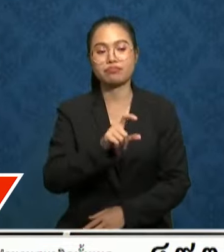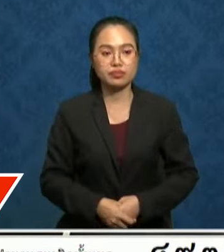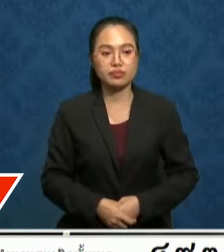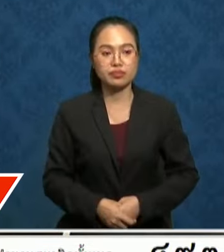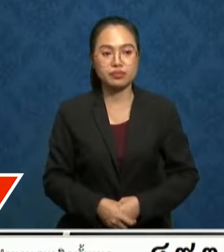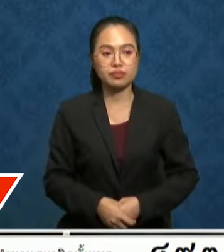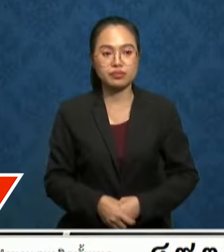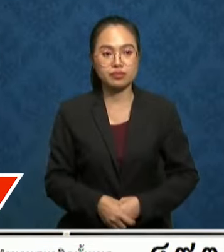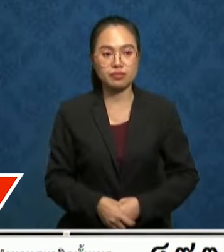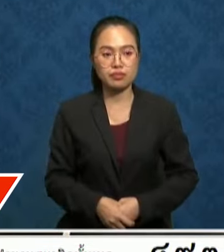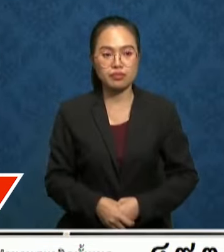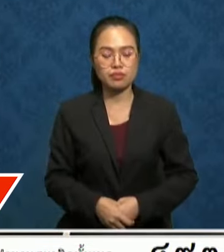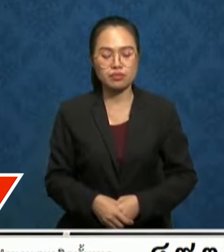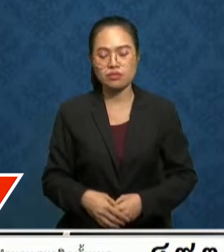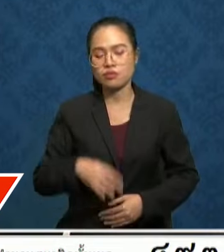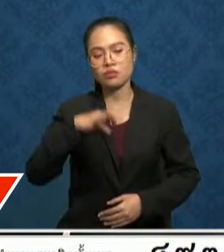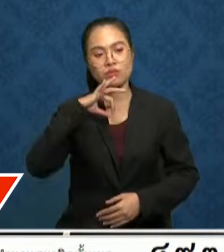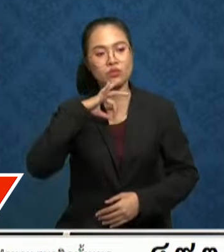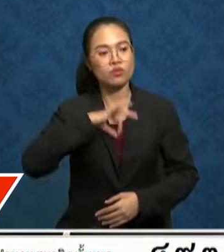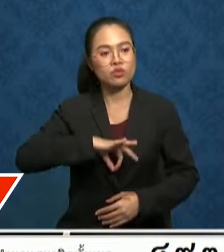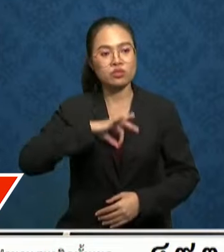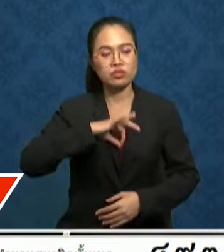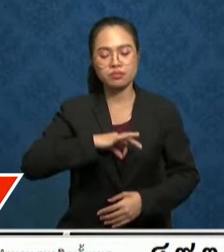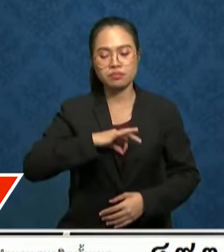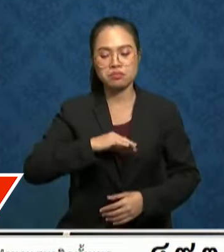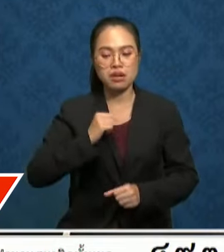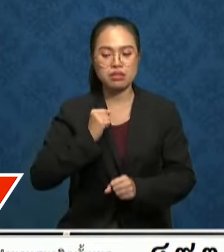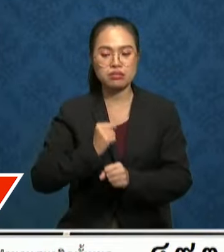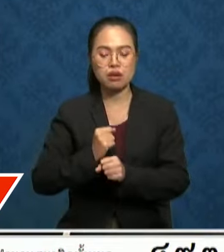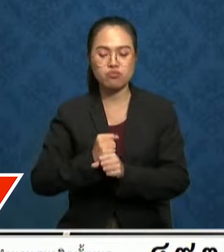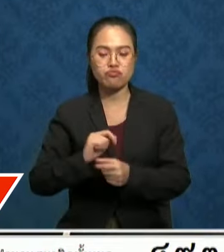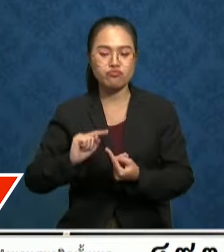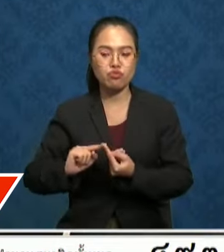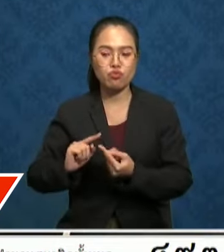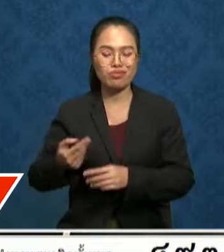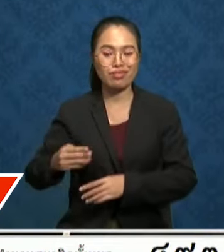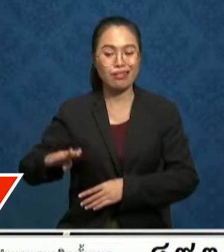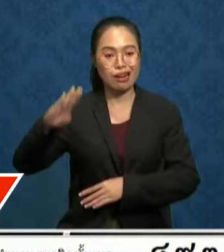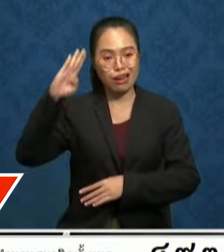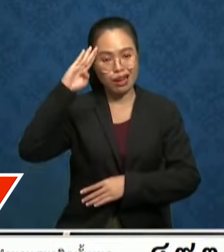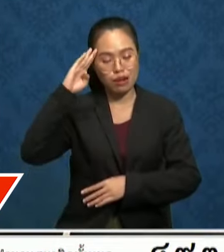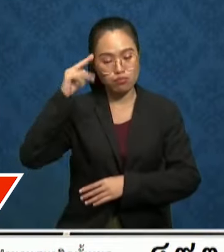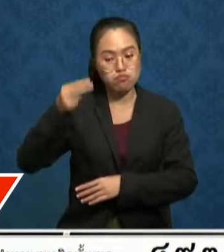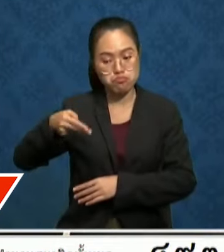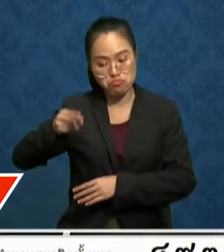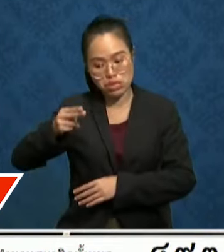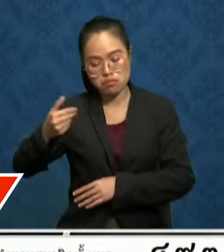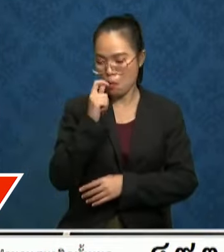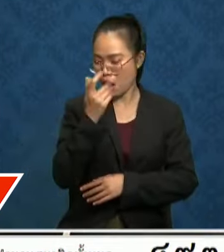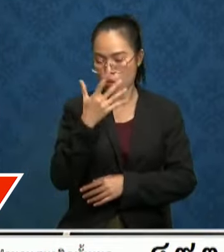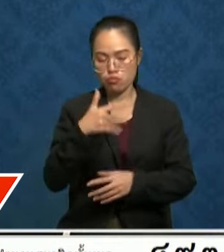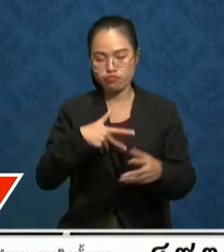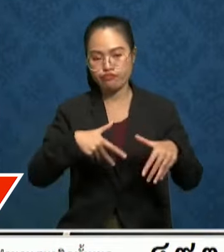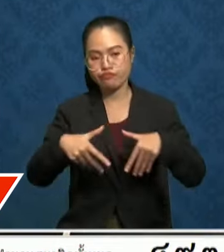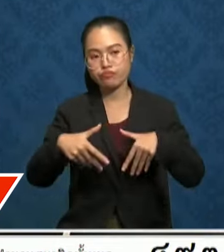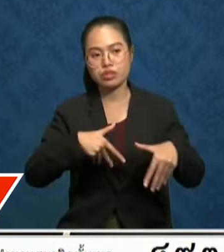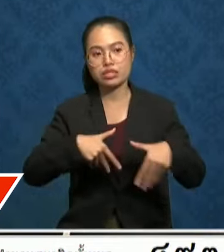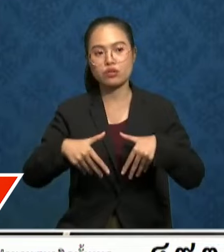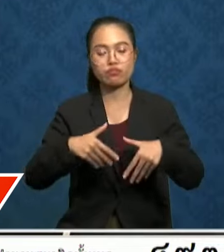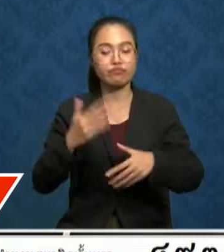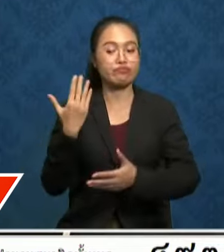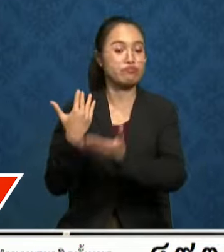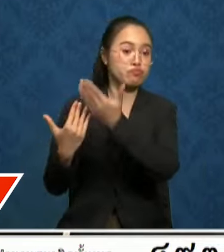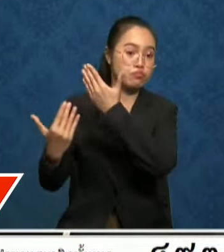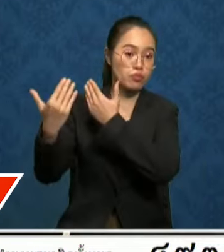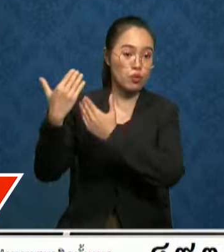ประธานครับมันช่างไม่มีเหตุผลเอาเสียเลยที่คนถืออาวุธจะยอมเชื่อฟังคนที่ไร้อาวุธประวัติศาสตร์มันบอก